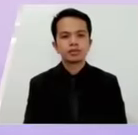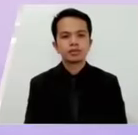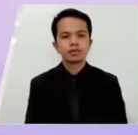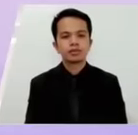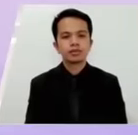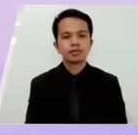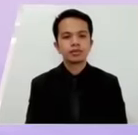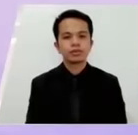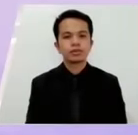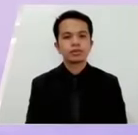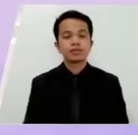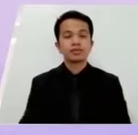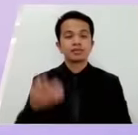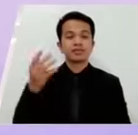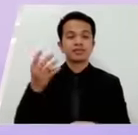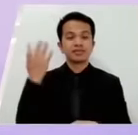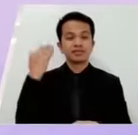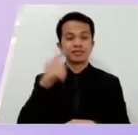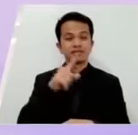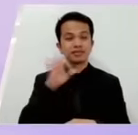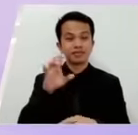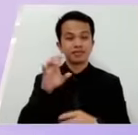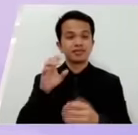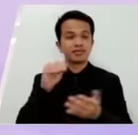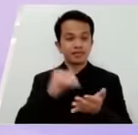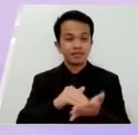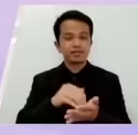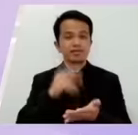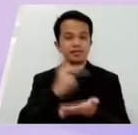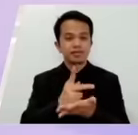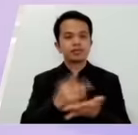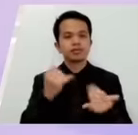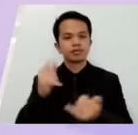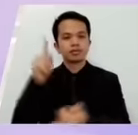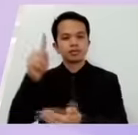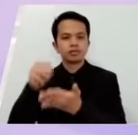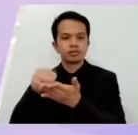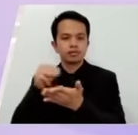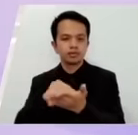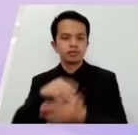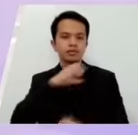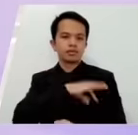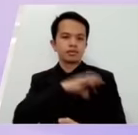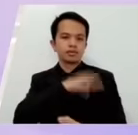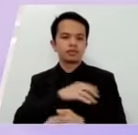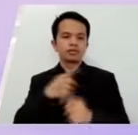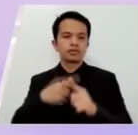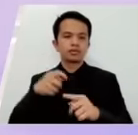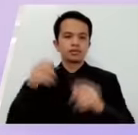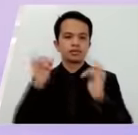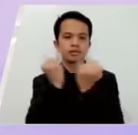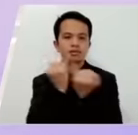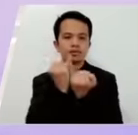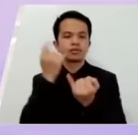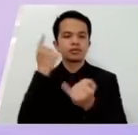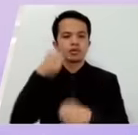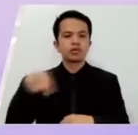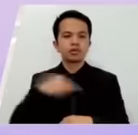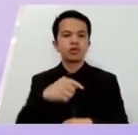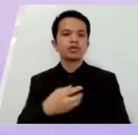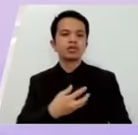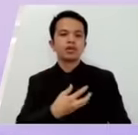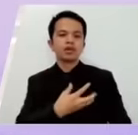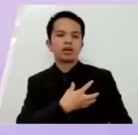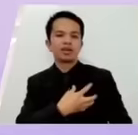Mula po sa dating 100,000 piso, itinaas sa mayigit 1 milyong piso ang benepisyong cover ng PhilHealth para sa gamutan sa breast cancer.